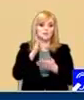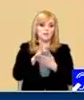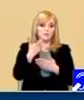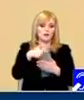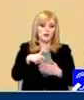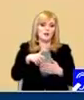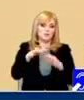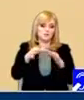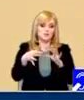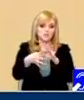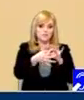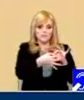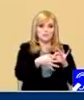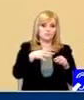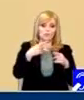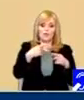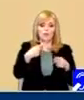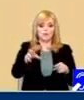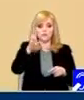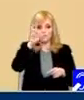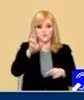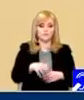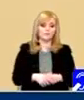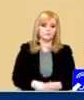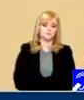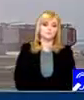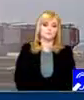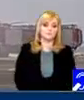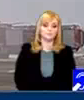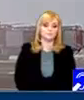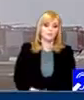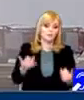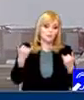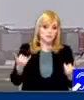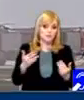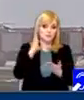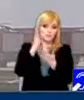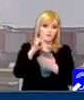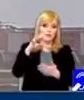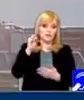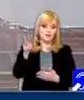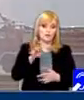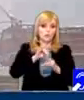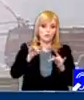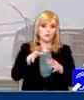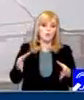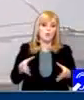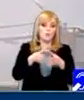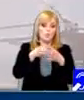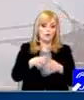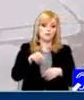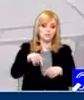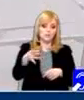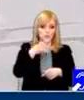to internet access on board already starting from here on the way to Frankfurt. În prezent, spre Frankfurt are cursă și o companie